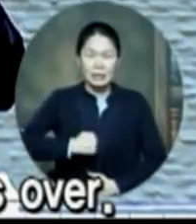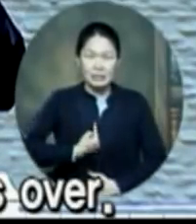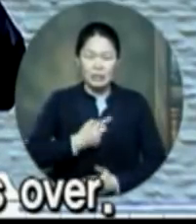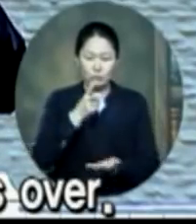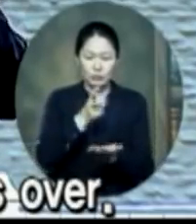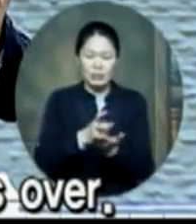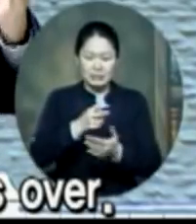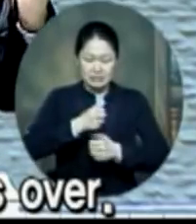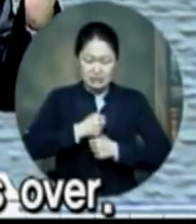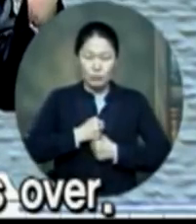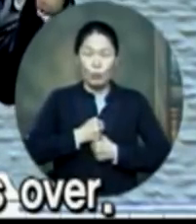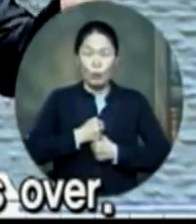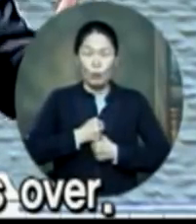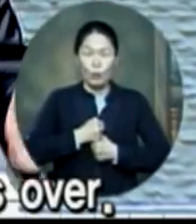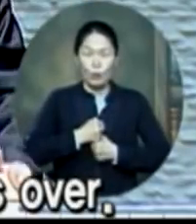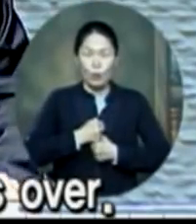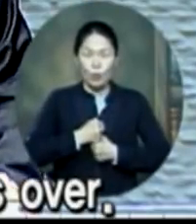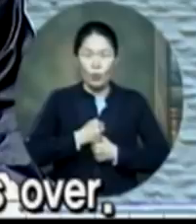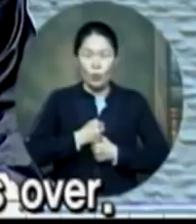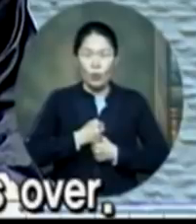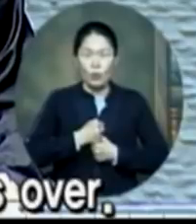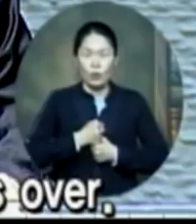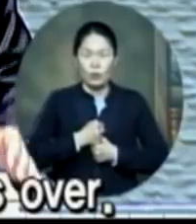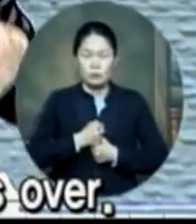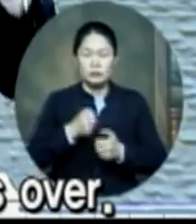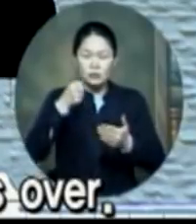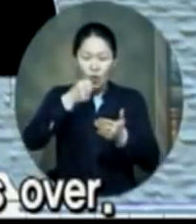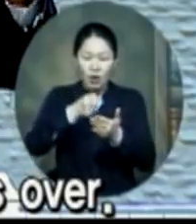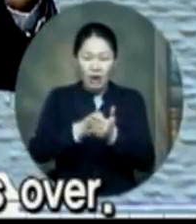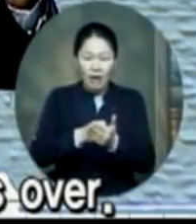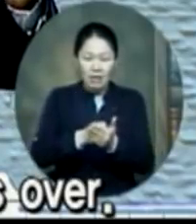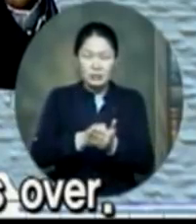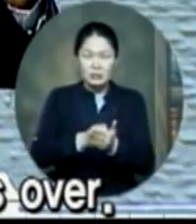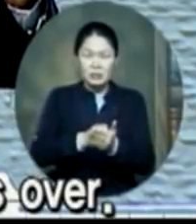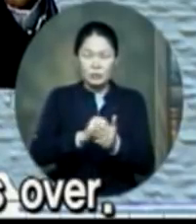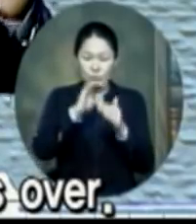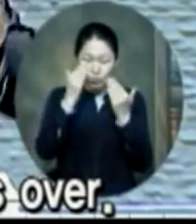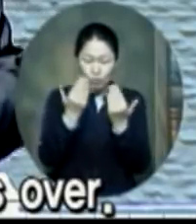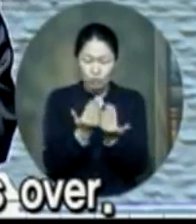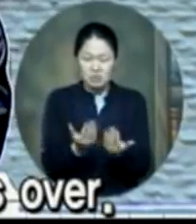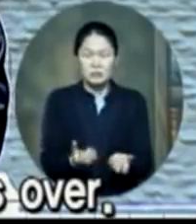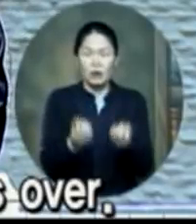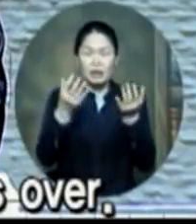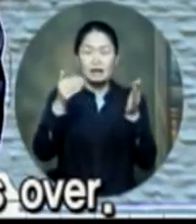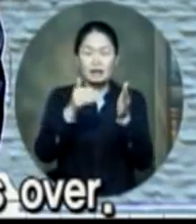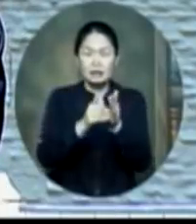규례를 지키고 그리고 정한 절기가 다 끝났다는 사실을 신고해요.